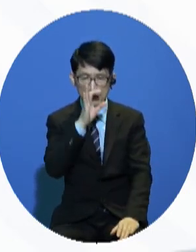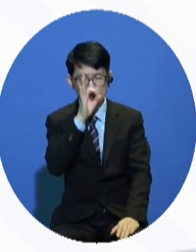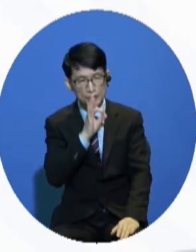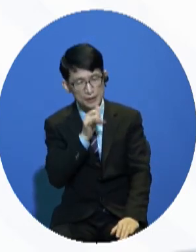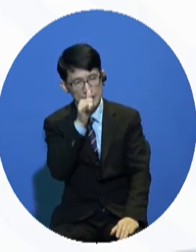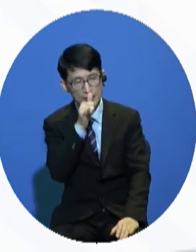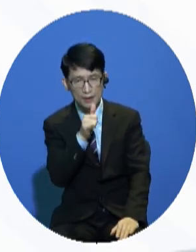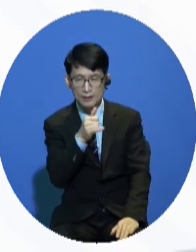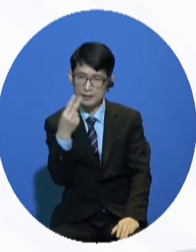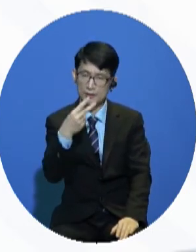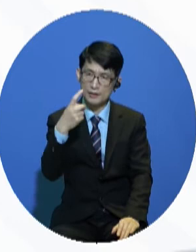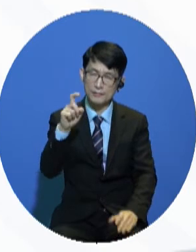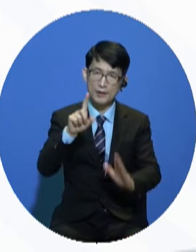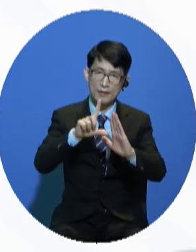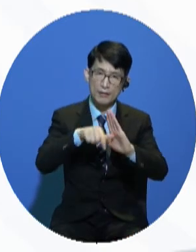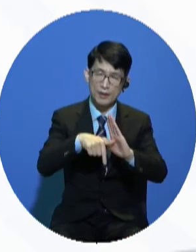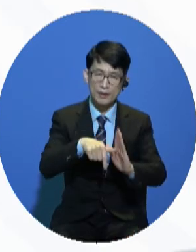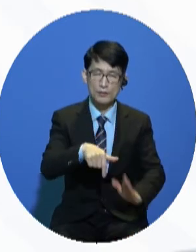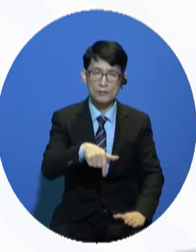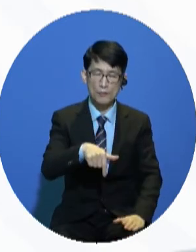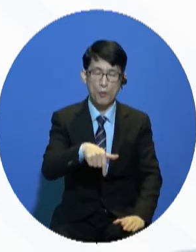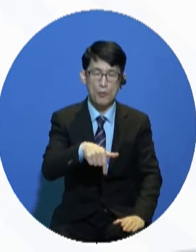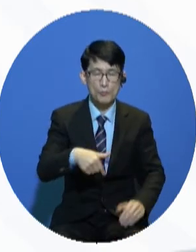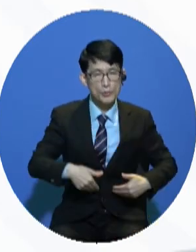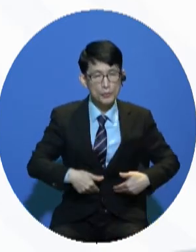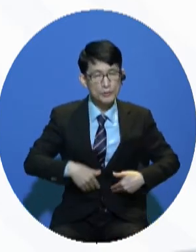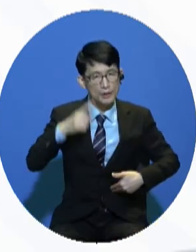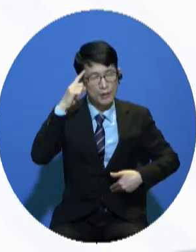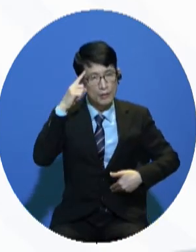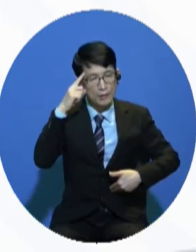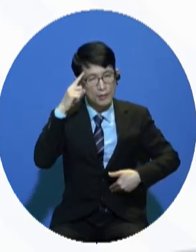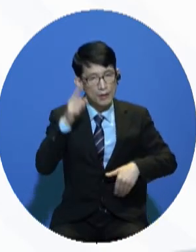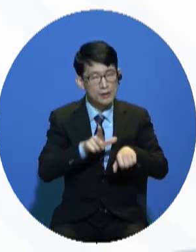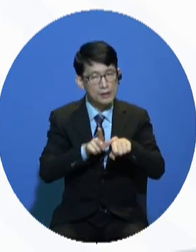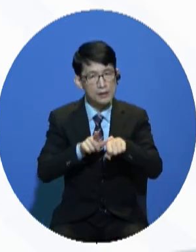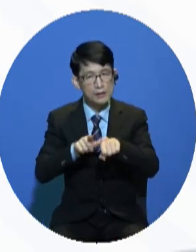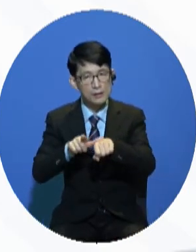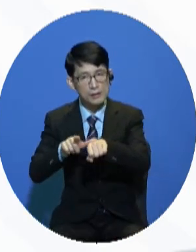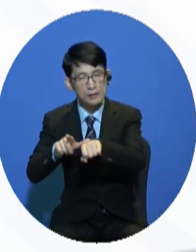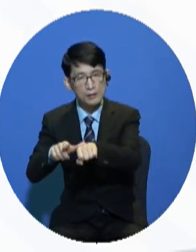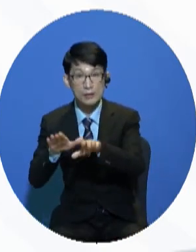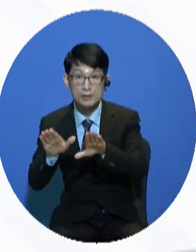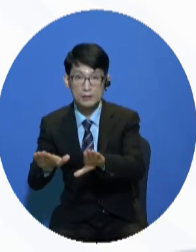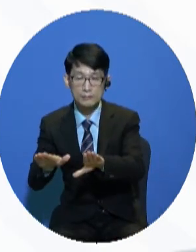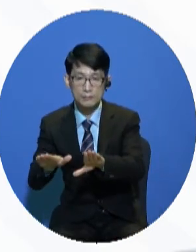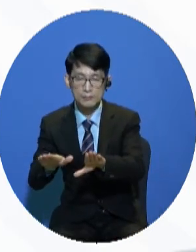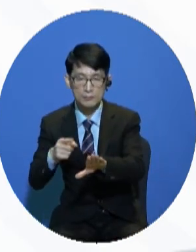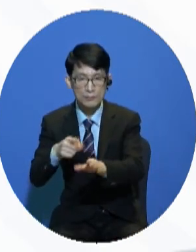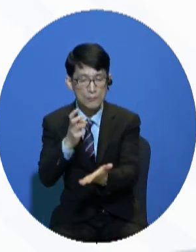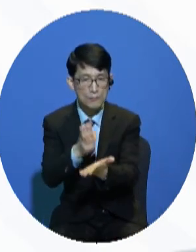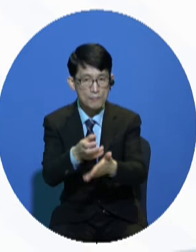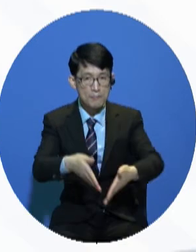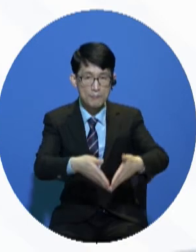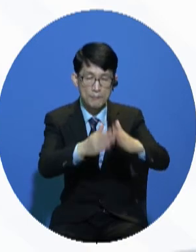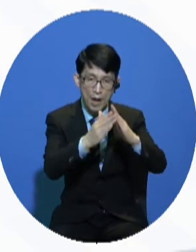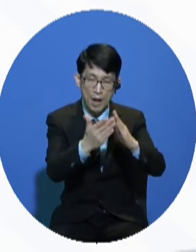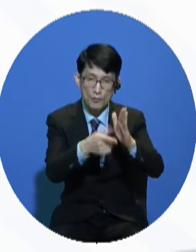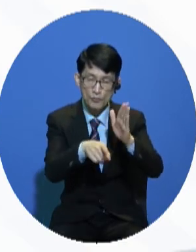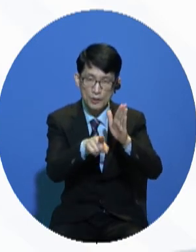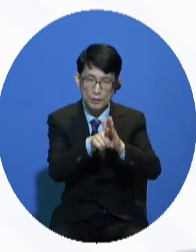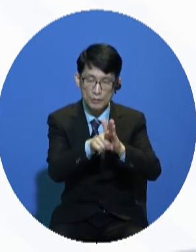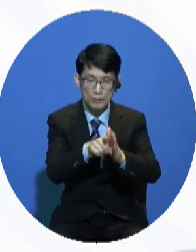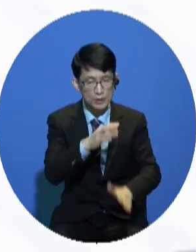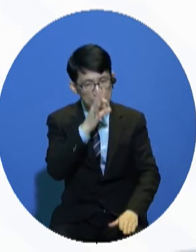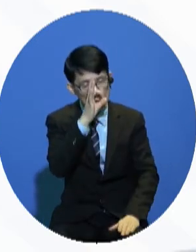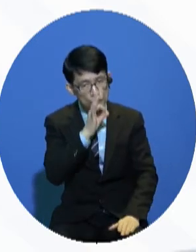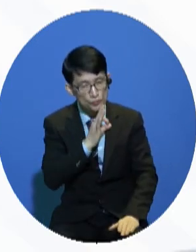2010년도 초반에는 이것이 필요하다고 판단했지만, 이게 어떤 입법 추진의 이 효율성이라든가 아니면 또